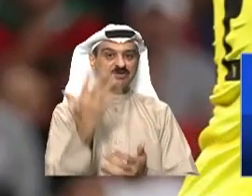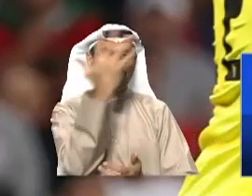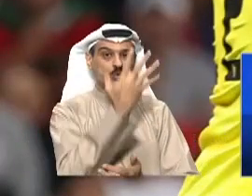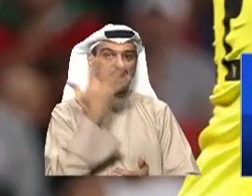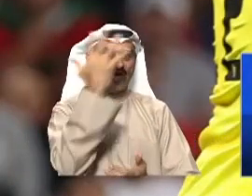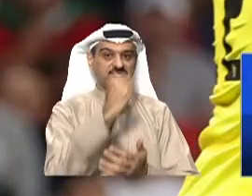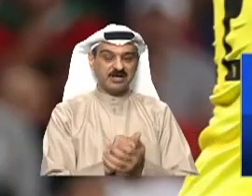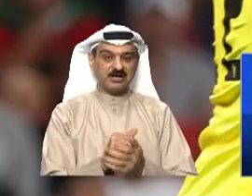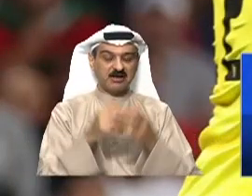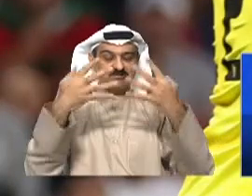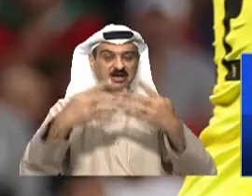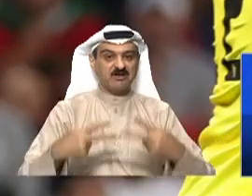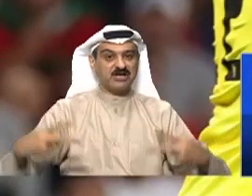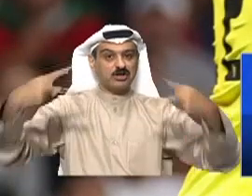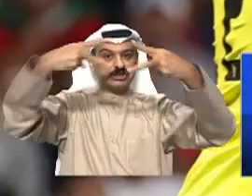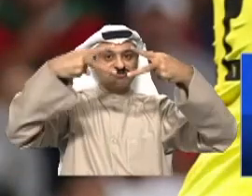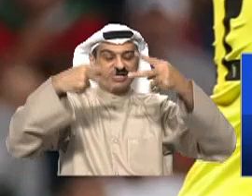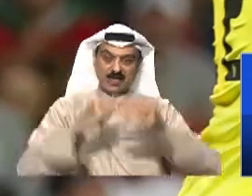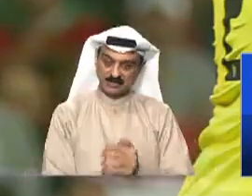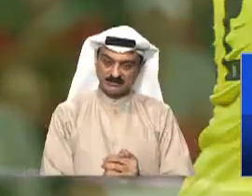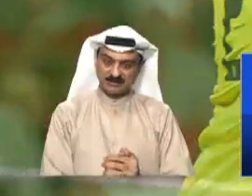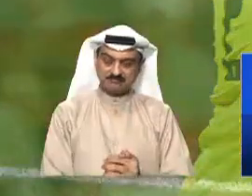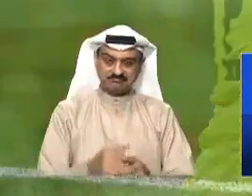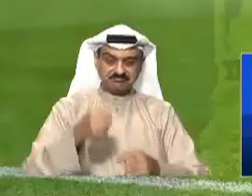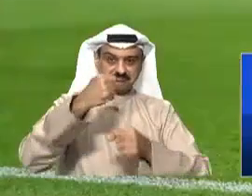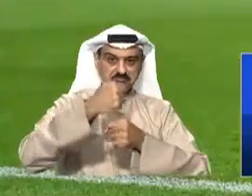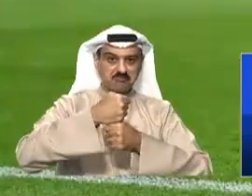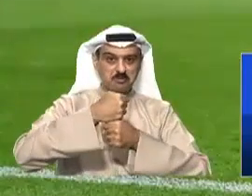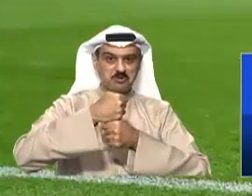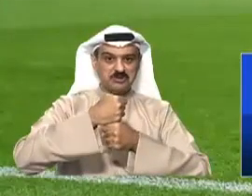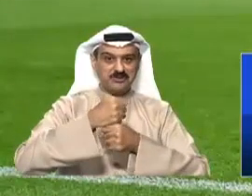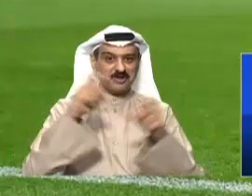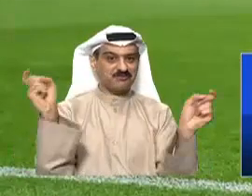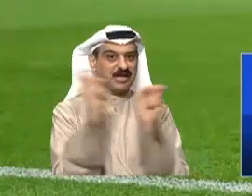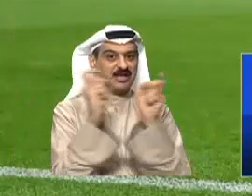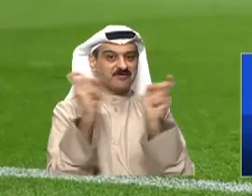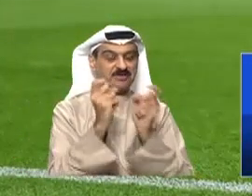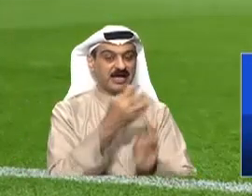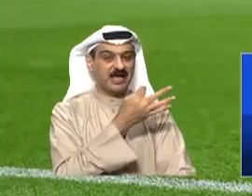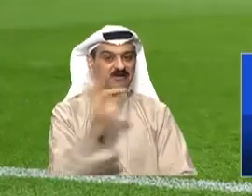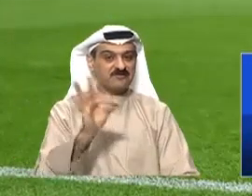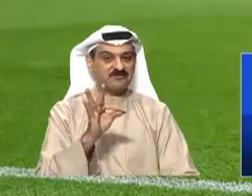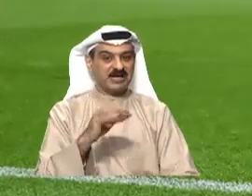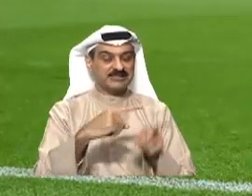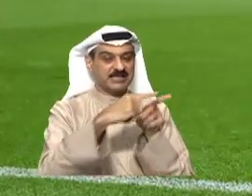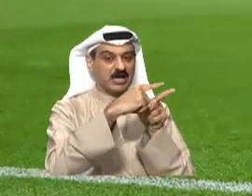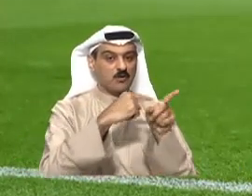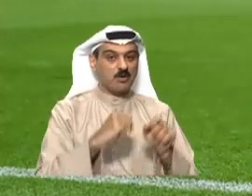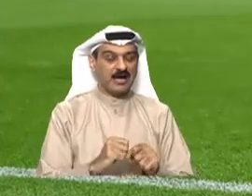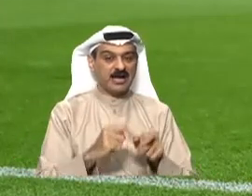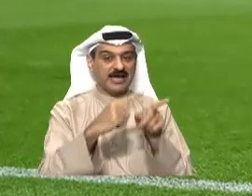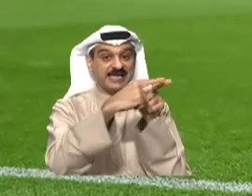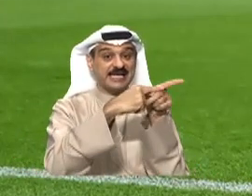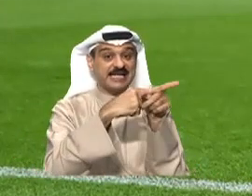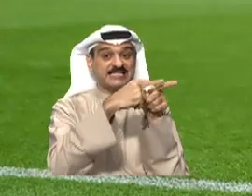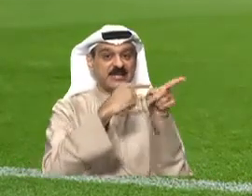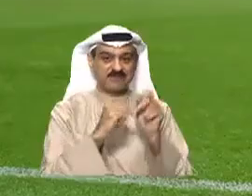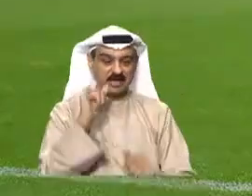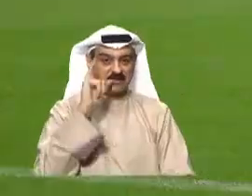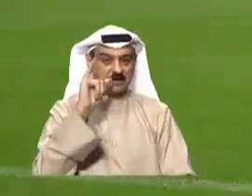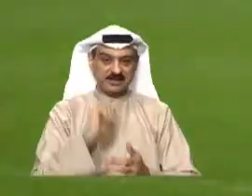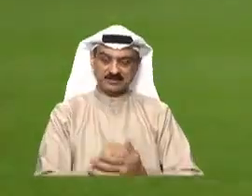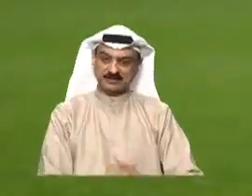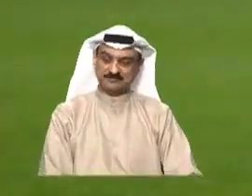يصل لنصف النهائي المونديال، لينتظر الفائز من مواجهة المنتخب الفرنسي ونظيره الإنجليزي.